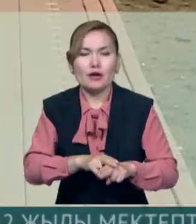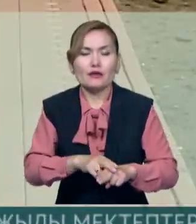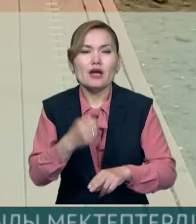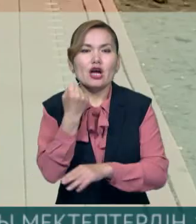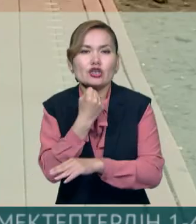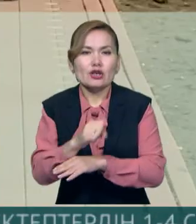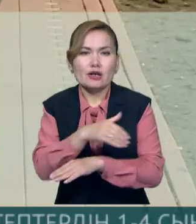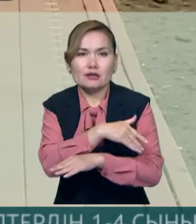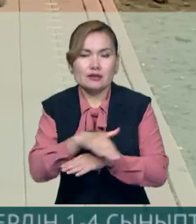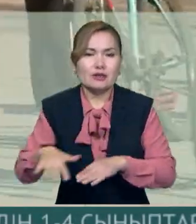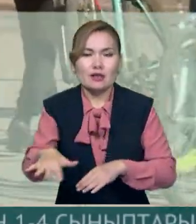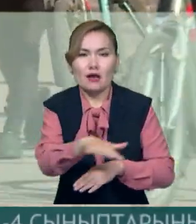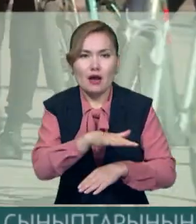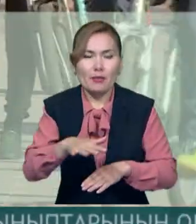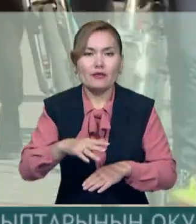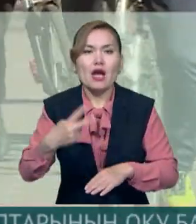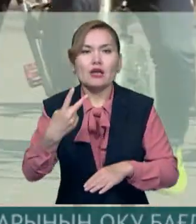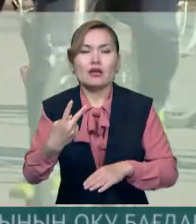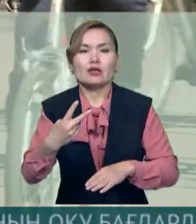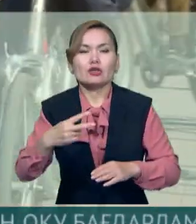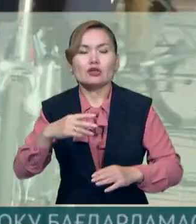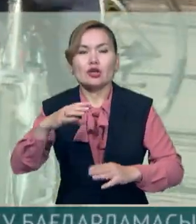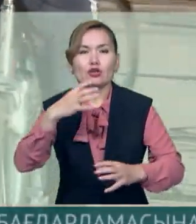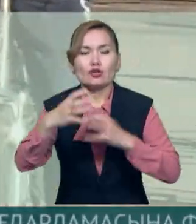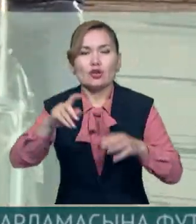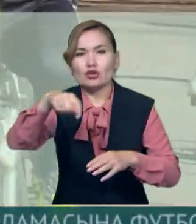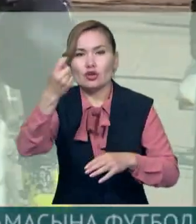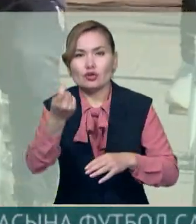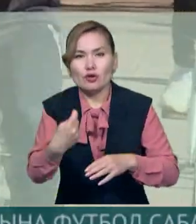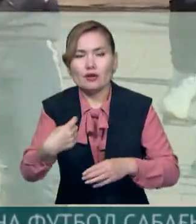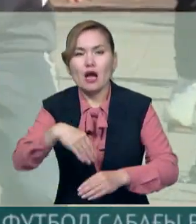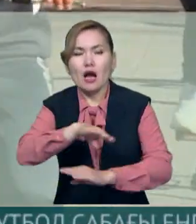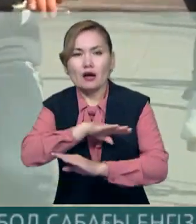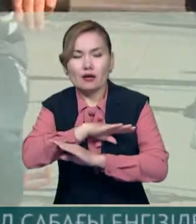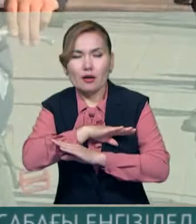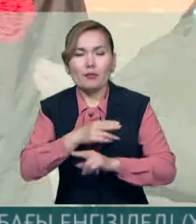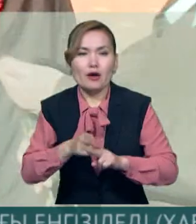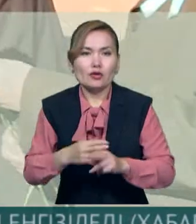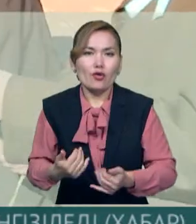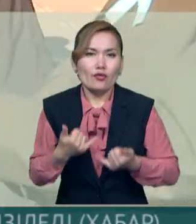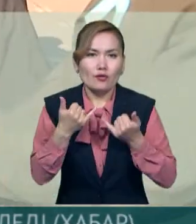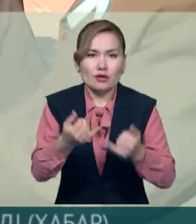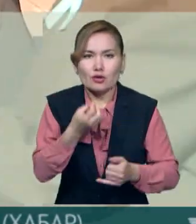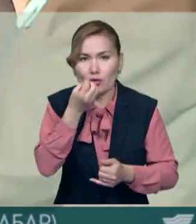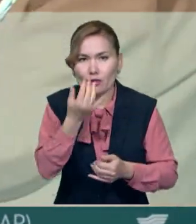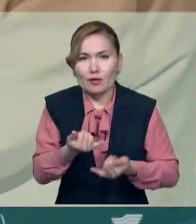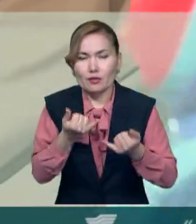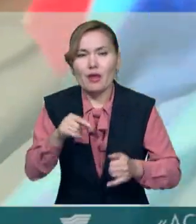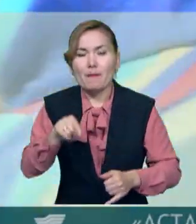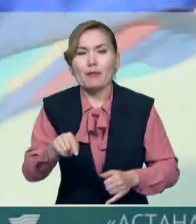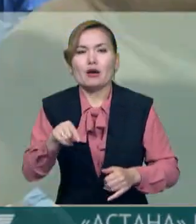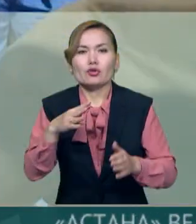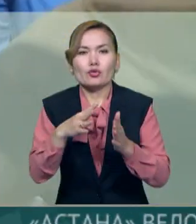саябағында аялдап, екінші дүниежүзілік соғыста қаза тапқандар ескерткішіне гүл шоқтарын қойды. Айта кетелік, 1942